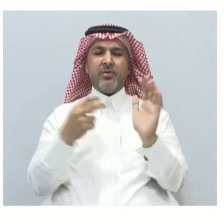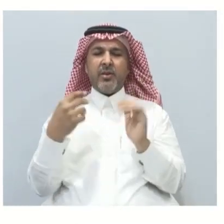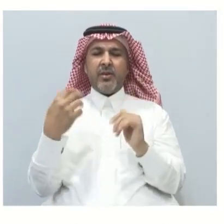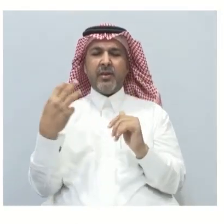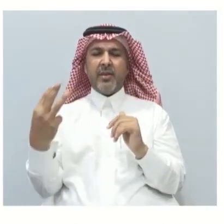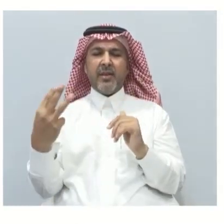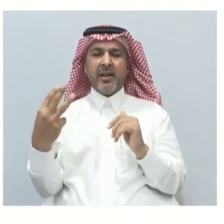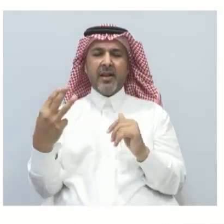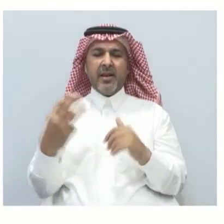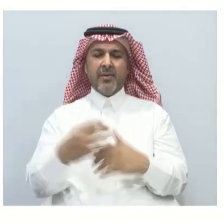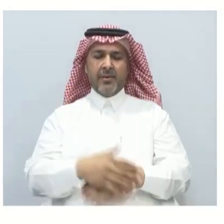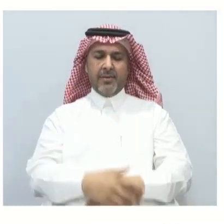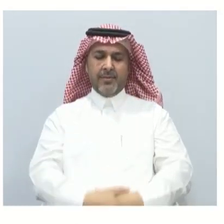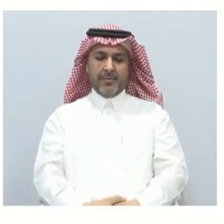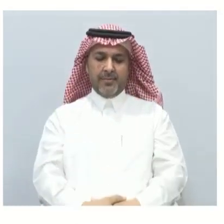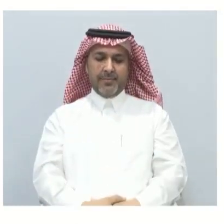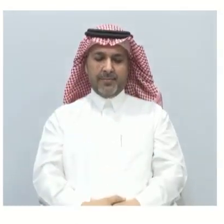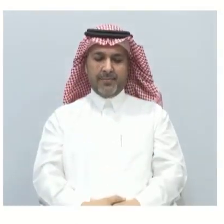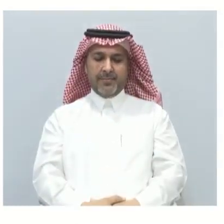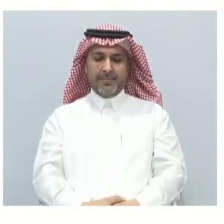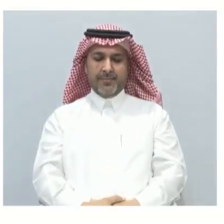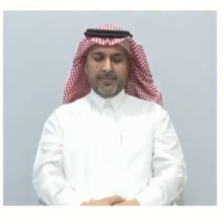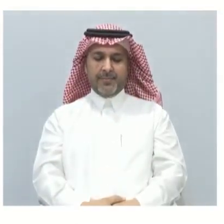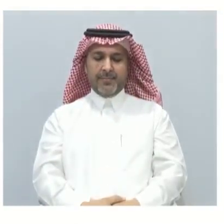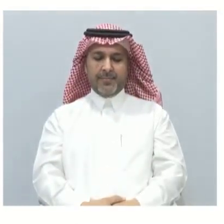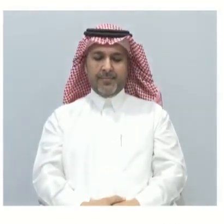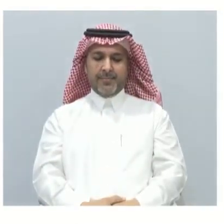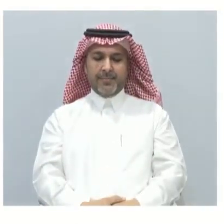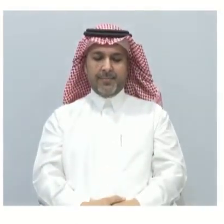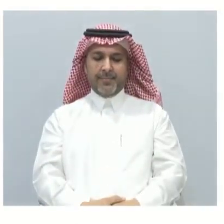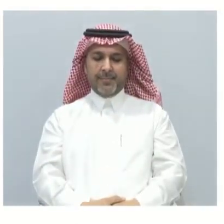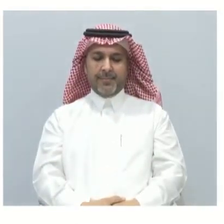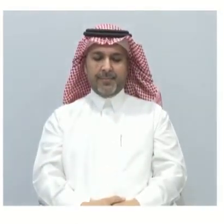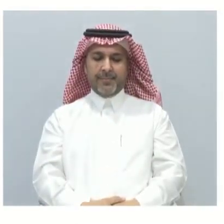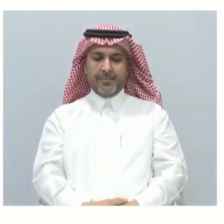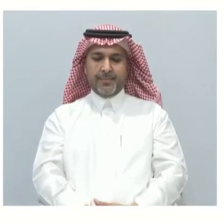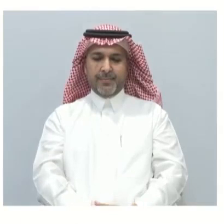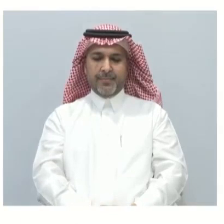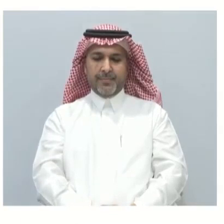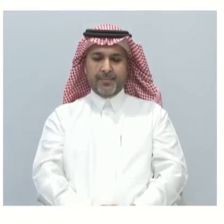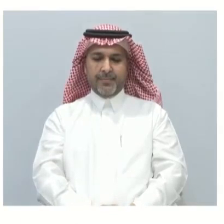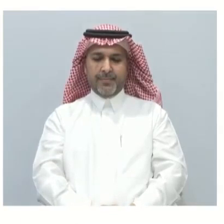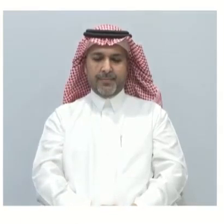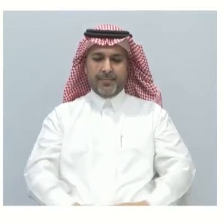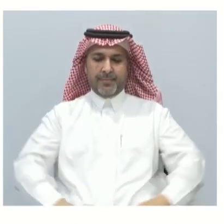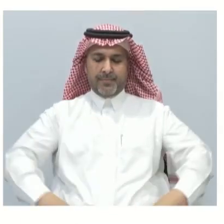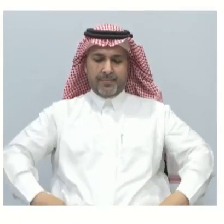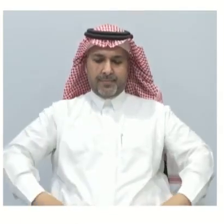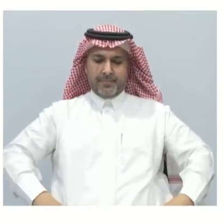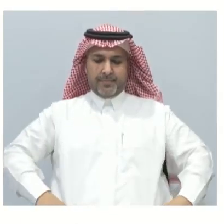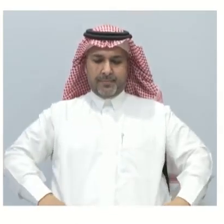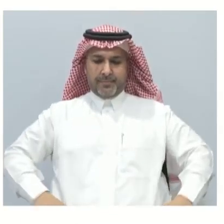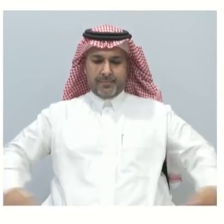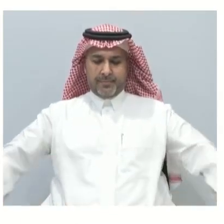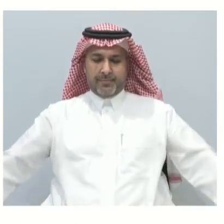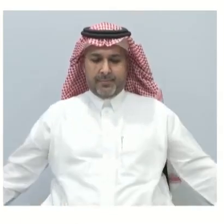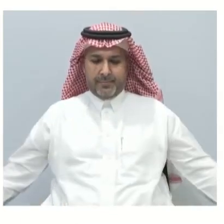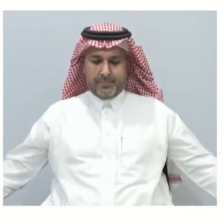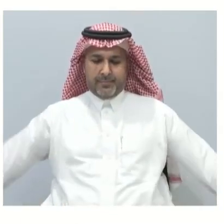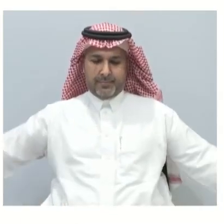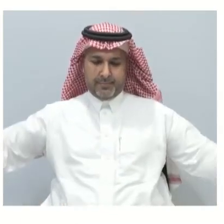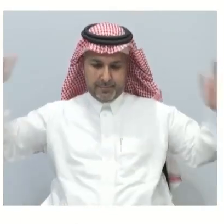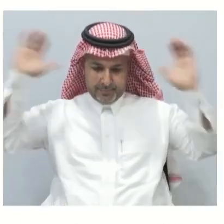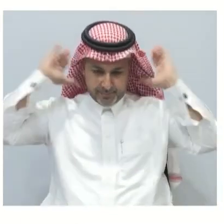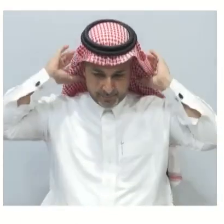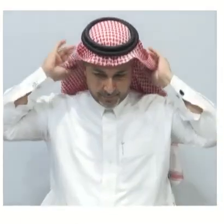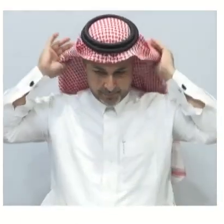كم الاكس تساوي 3 شفنا حل المعادلات الاسيه يعني بسيط جدا فقط تقم توحيد الاساس